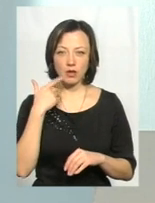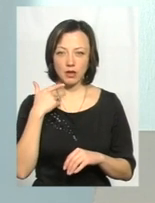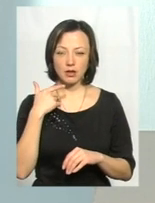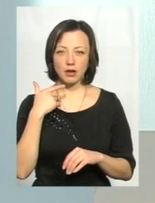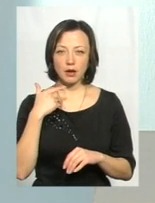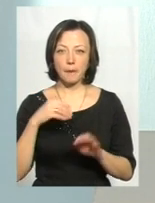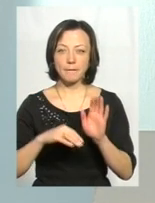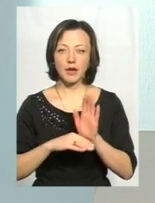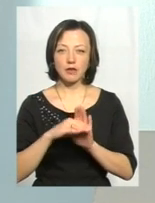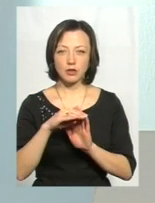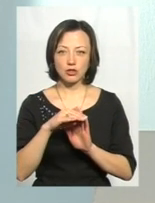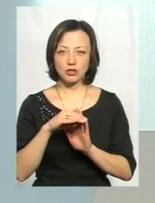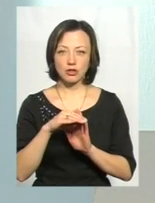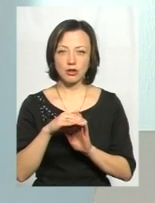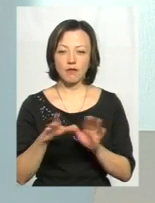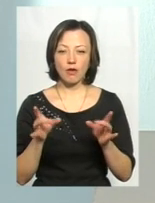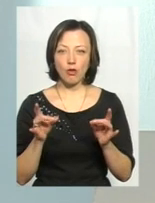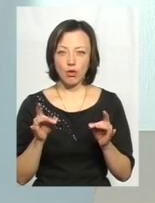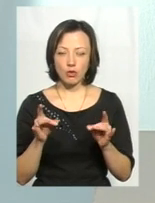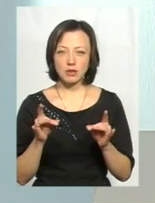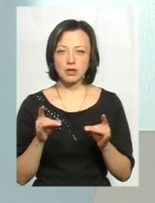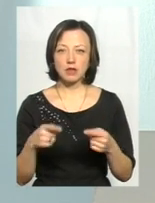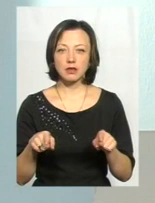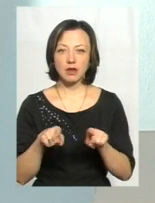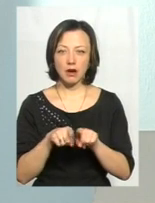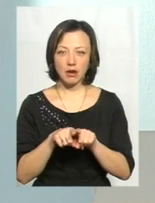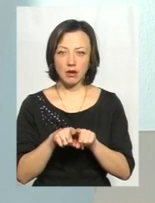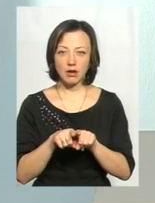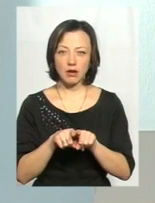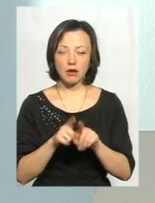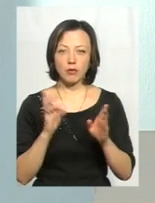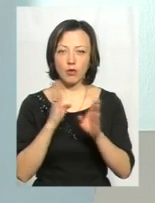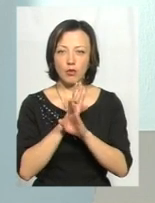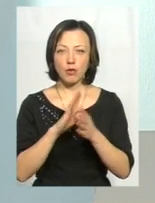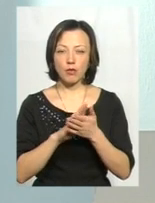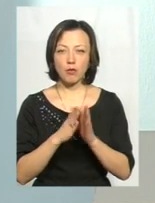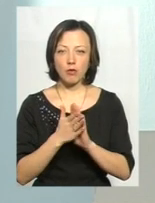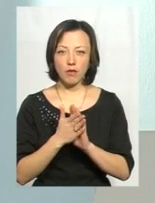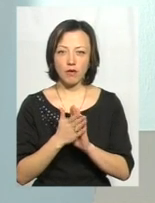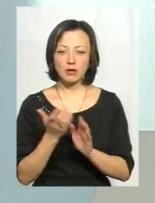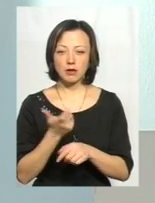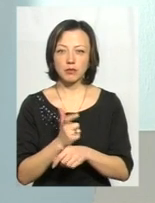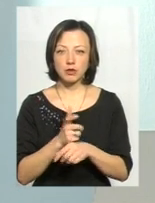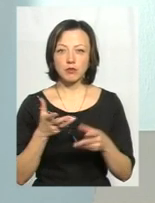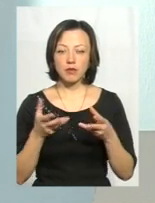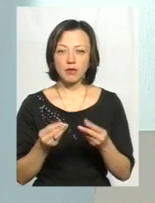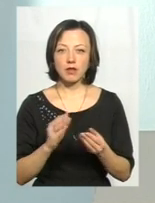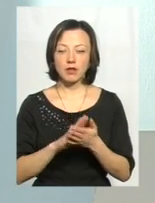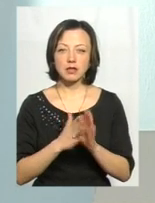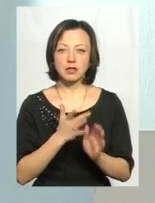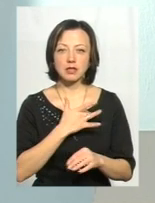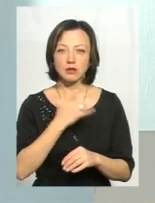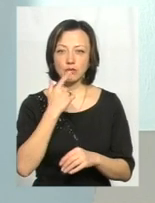йде підвищення вологості, такі погодні умови найбільше впливають на стан серцево-судинної